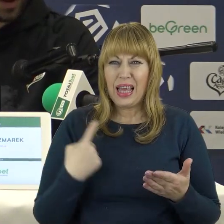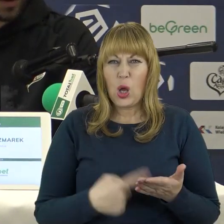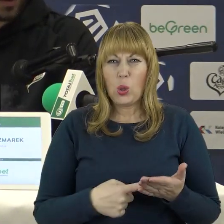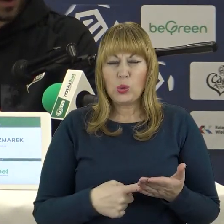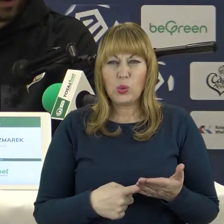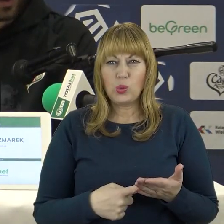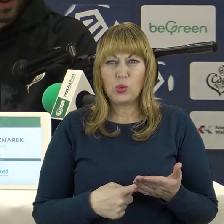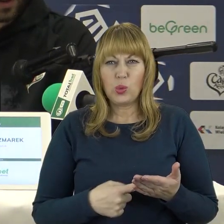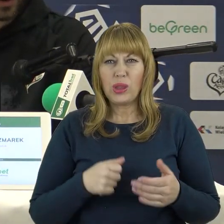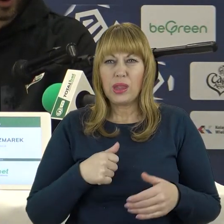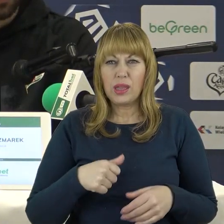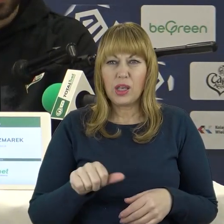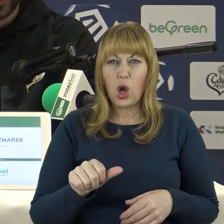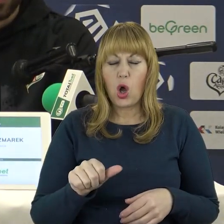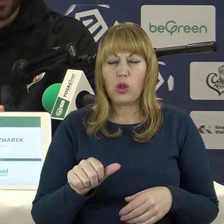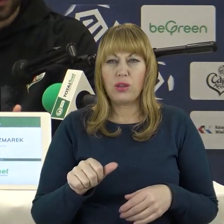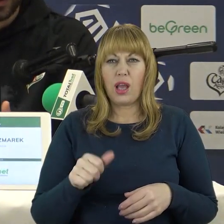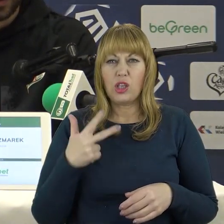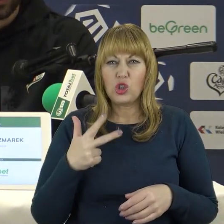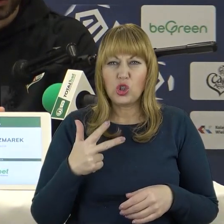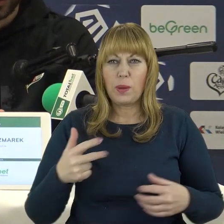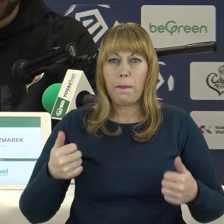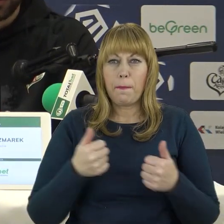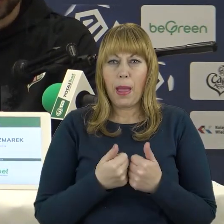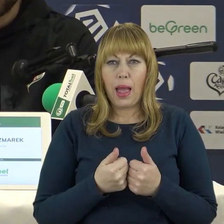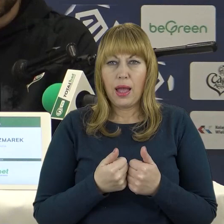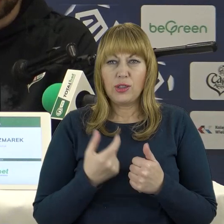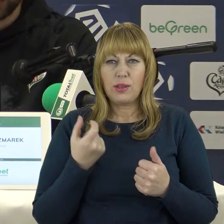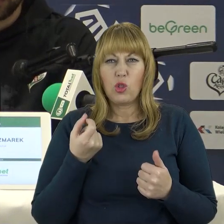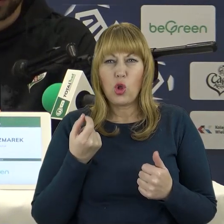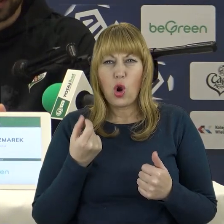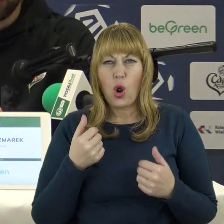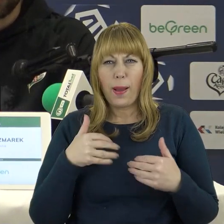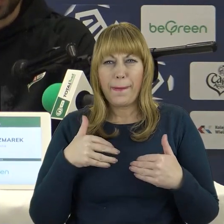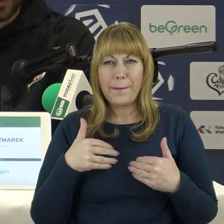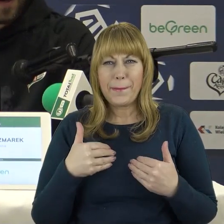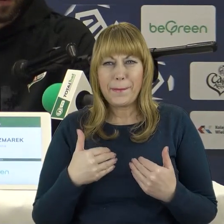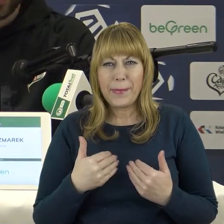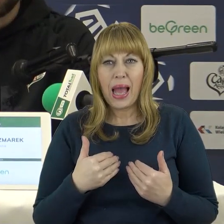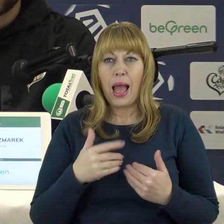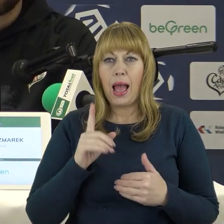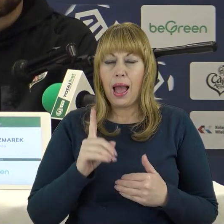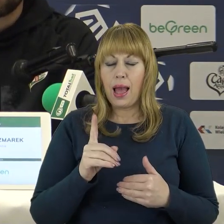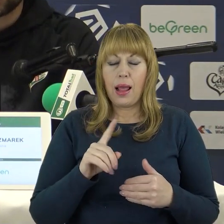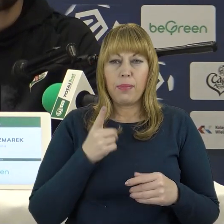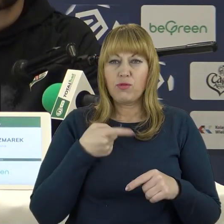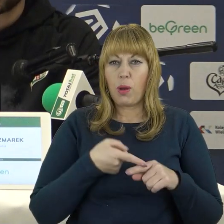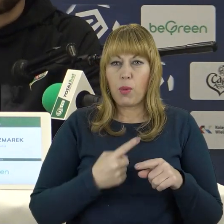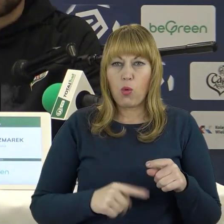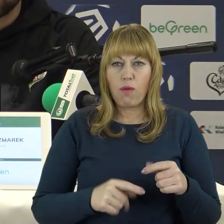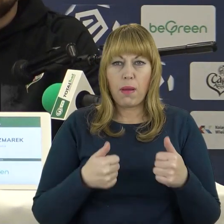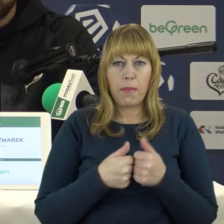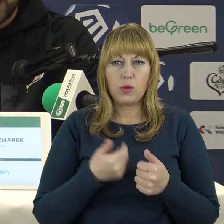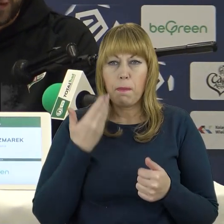tygodnia z trzema meczami i już trochę wszystko u nas robiło się wolnie. Ale ogólnie myślę, pierwsza połowa w naszym